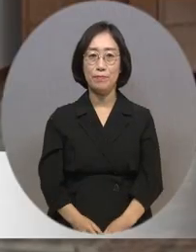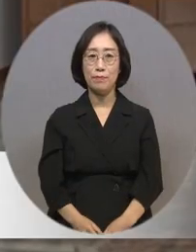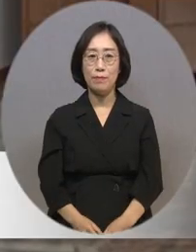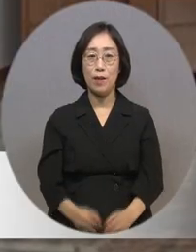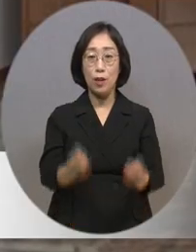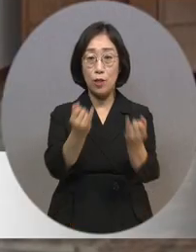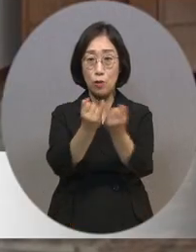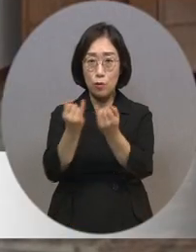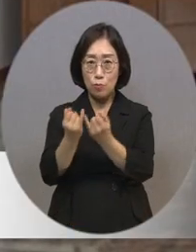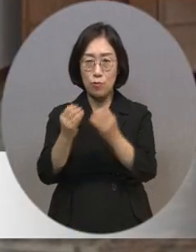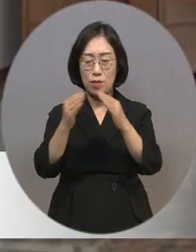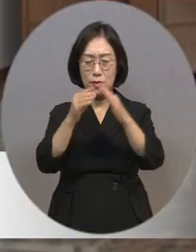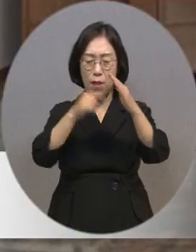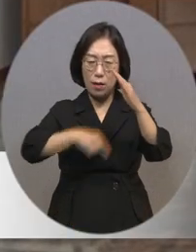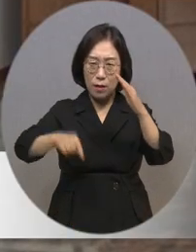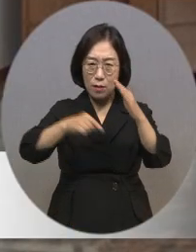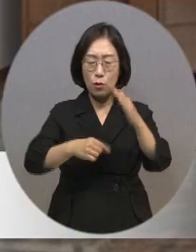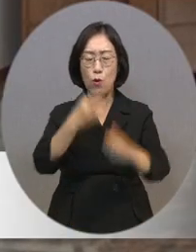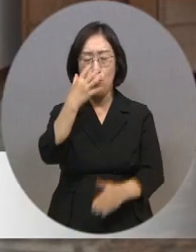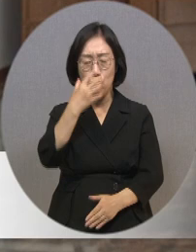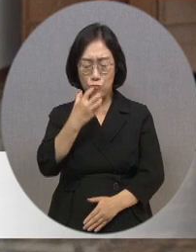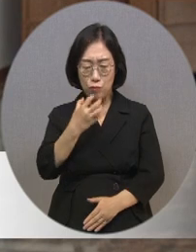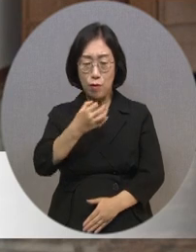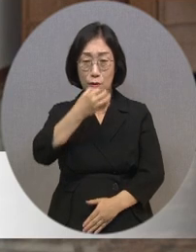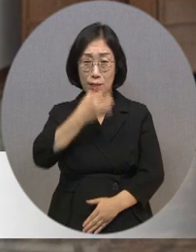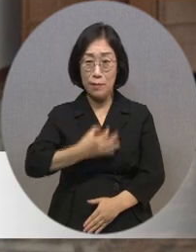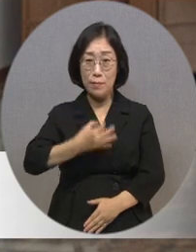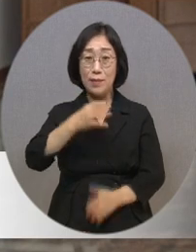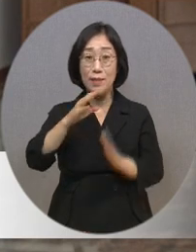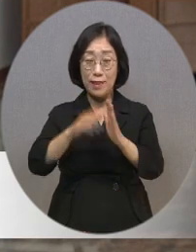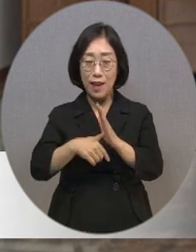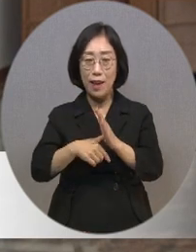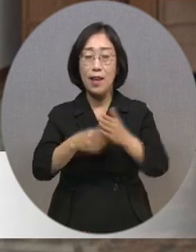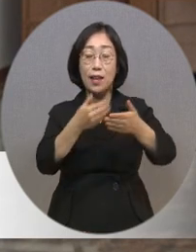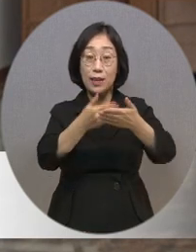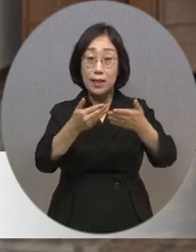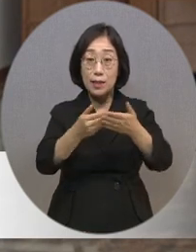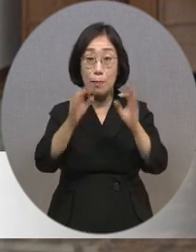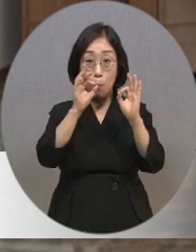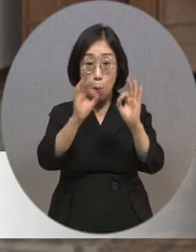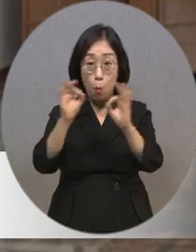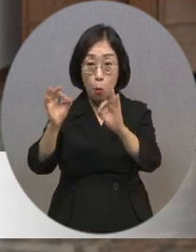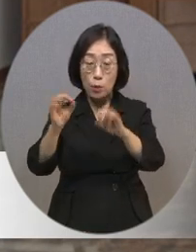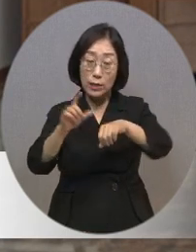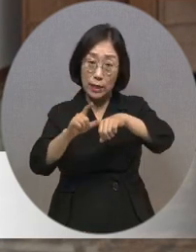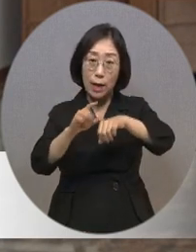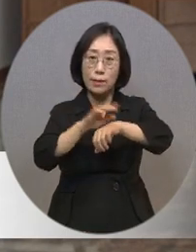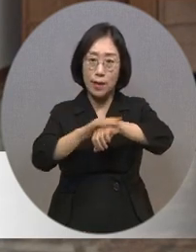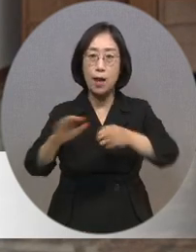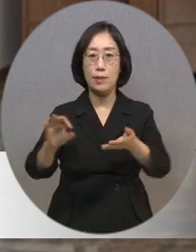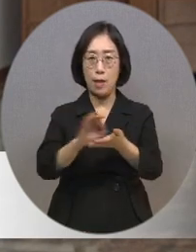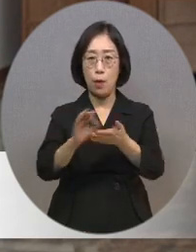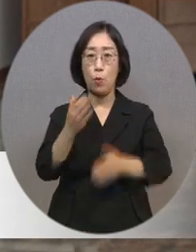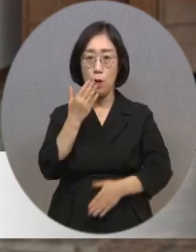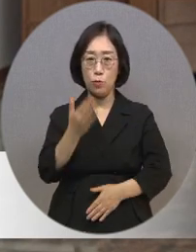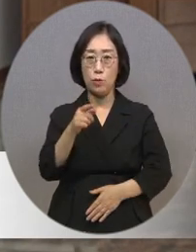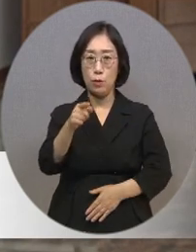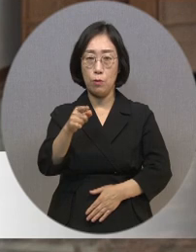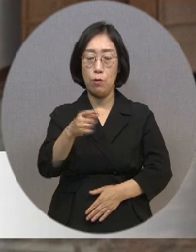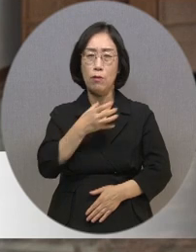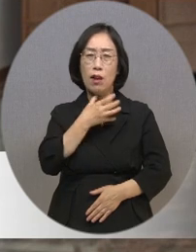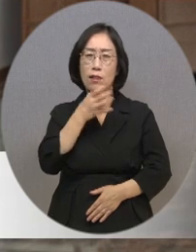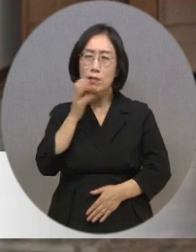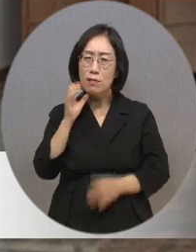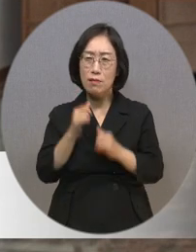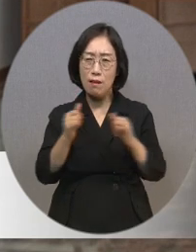여성분들이 집에서 좀 우울하고 힘들거나 하실 때 그림을 통해서 좀 시간을 잘 보낼 수 있도록 해주는 거, 연세가 좀